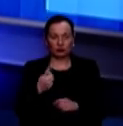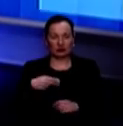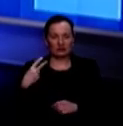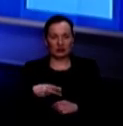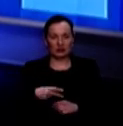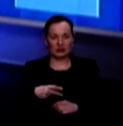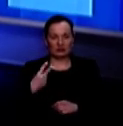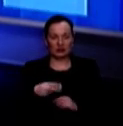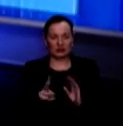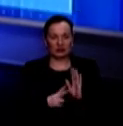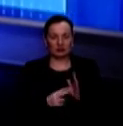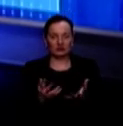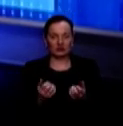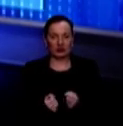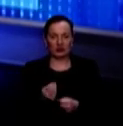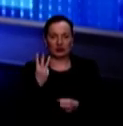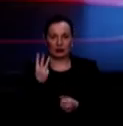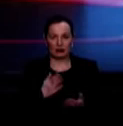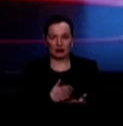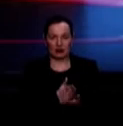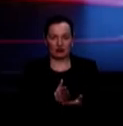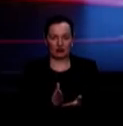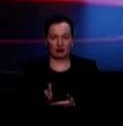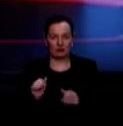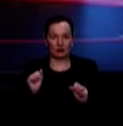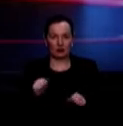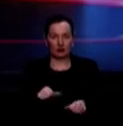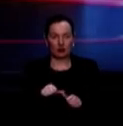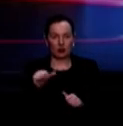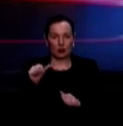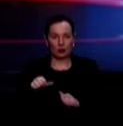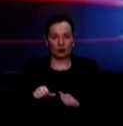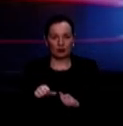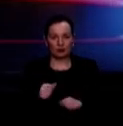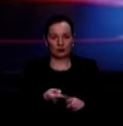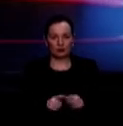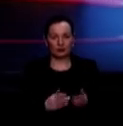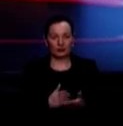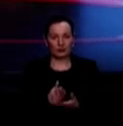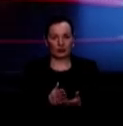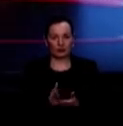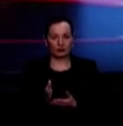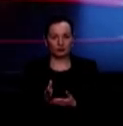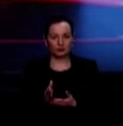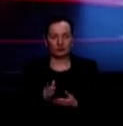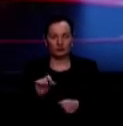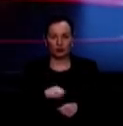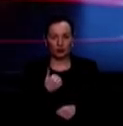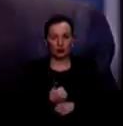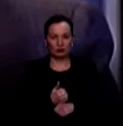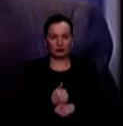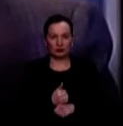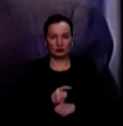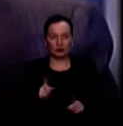2021-2027 ми взяли три напрямки. Можна окремо пройти по всім рамкам, але головний меседж, який почути повинні люди,